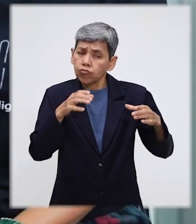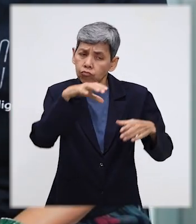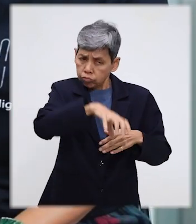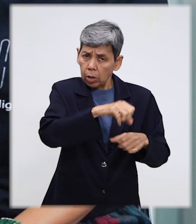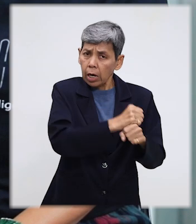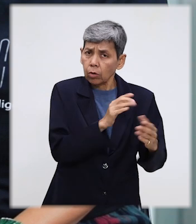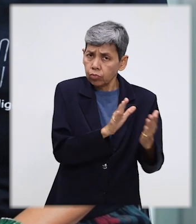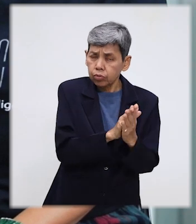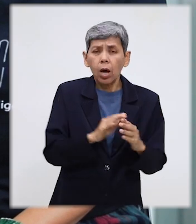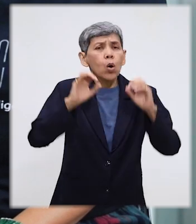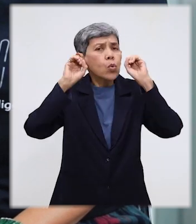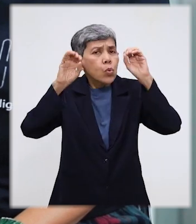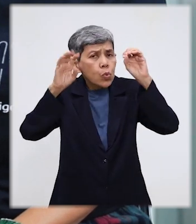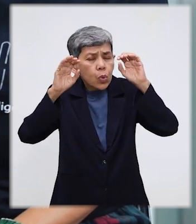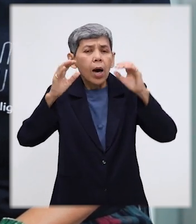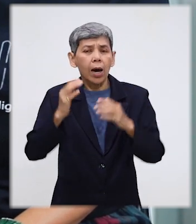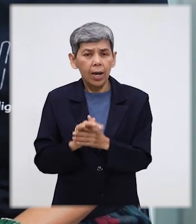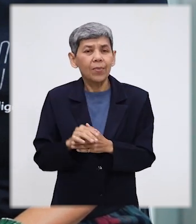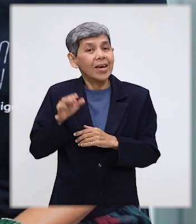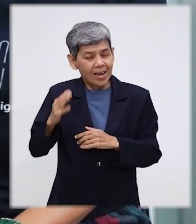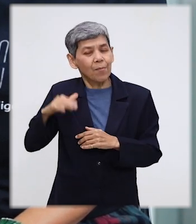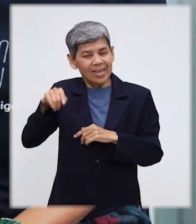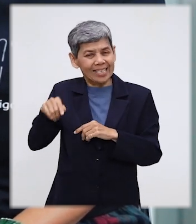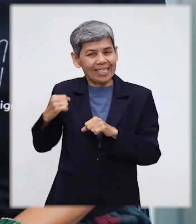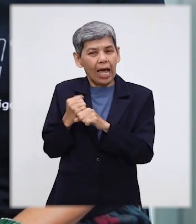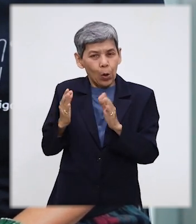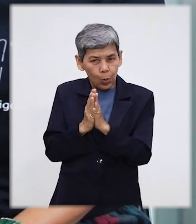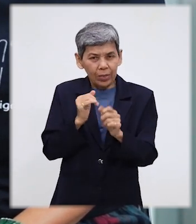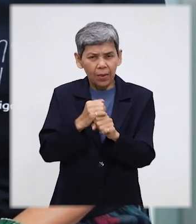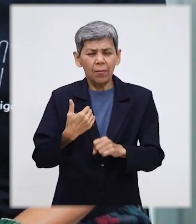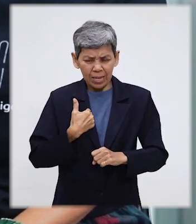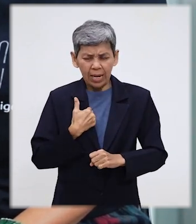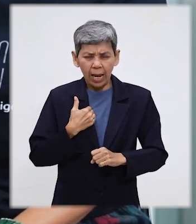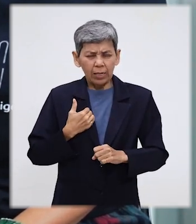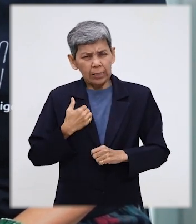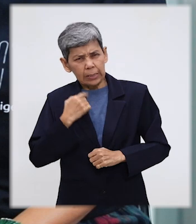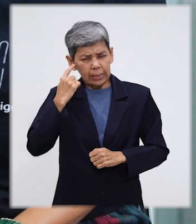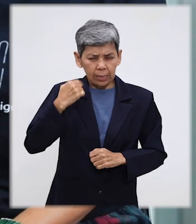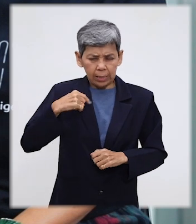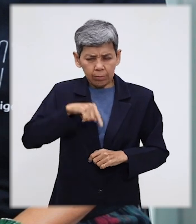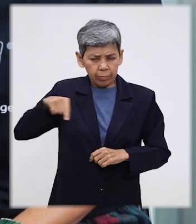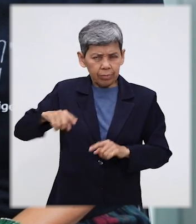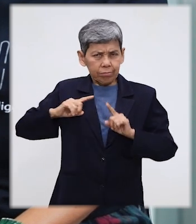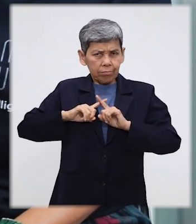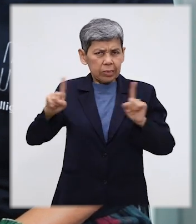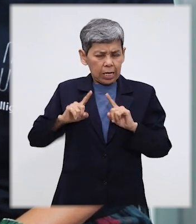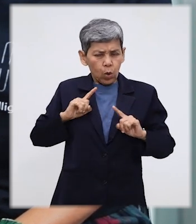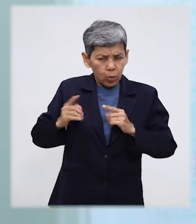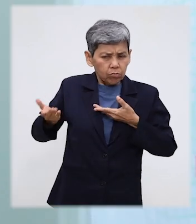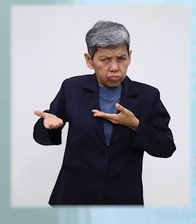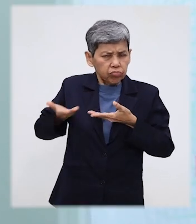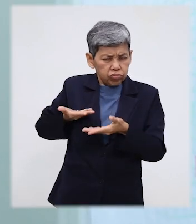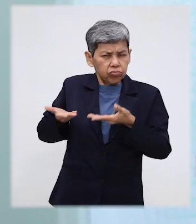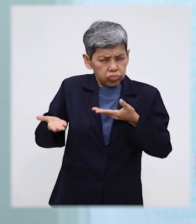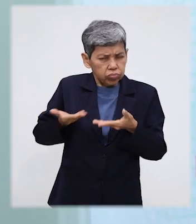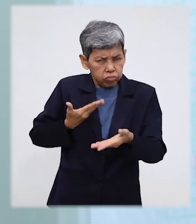อยู่นะคะอาจารย์ด้วยกันเนาะหรือว่าแม้แต่พี่ทีอะไรอย่างเงี้ยค่ะบางทีเราค่อนข้างคนละสายเนาะแต่ว่ามันต้องคุยต้องจู